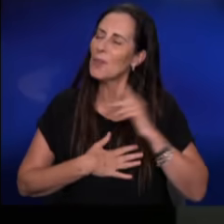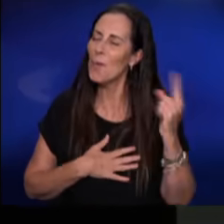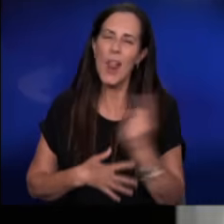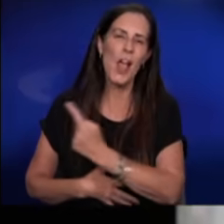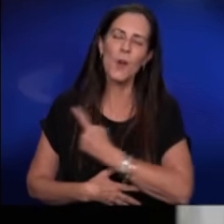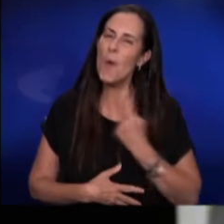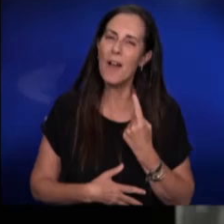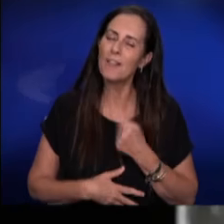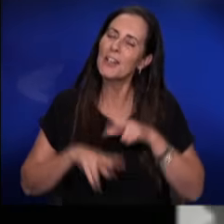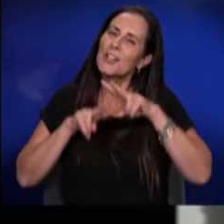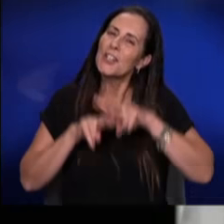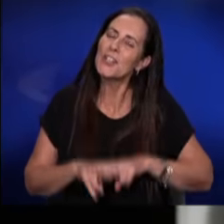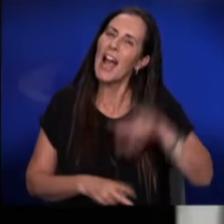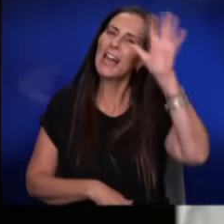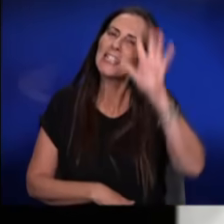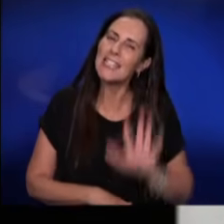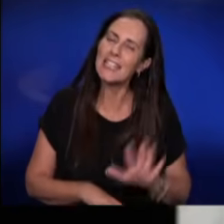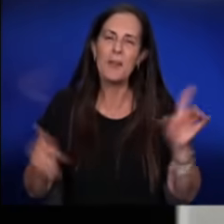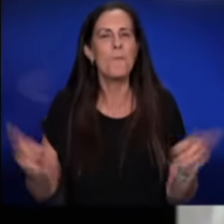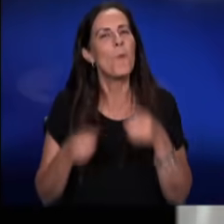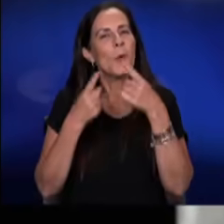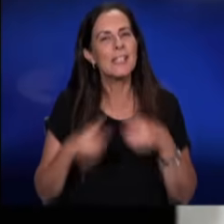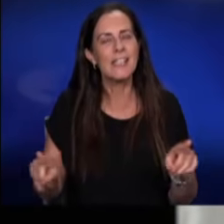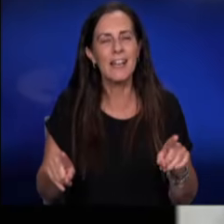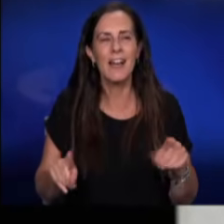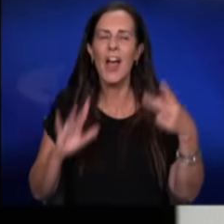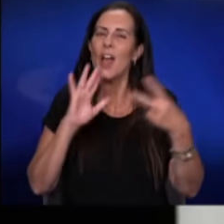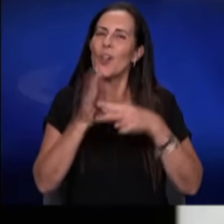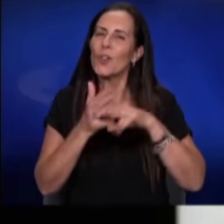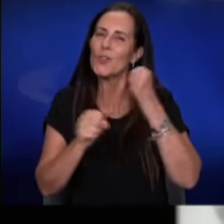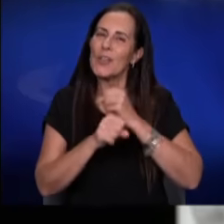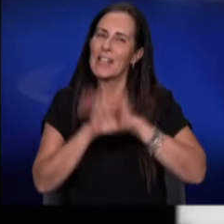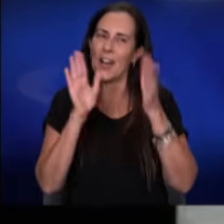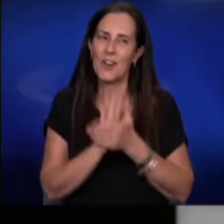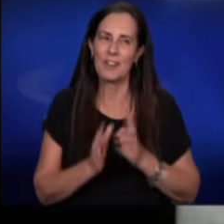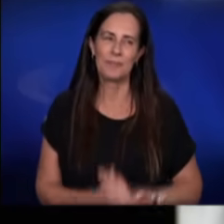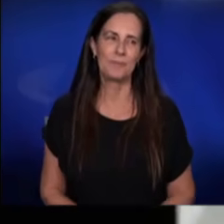הישראלי, יישארו הסרטים, המוזיקה, התוכניות שיצר.